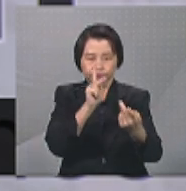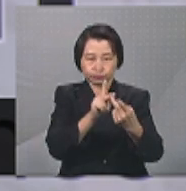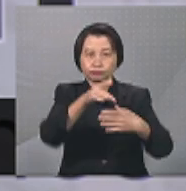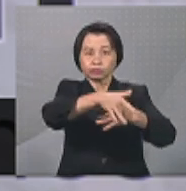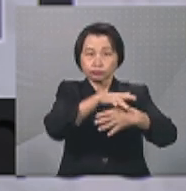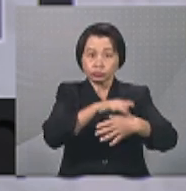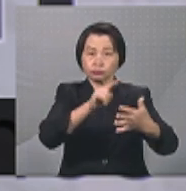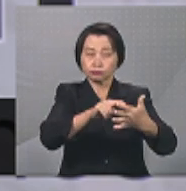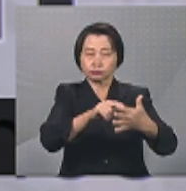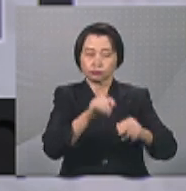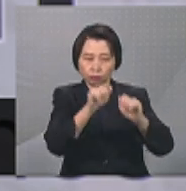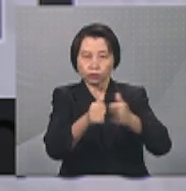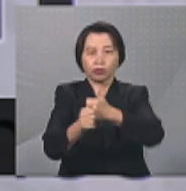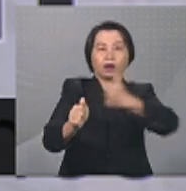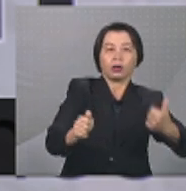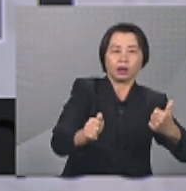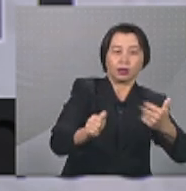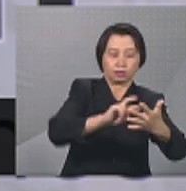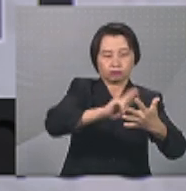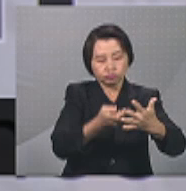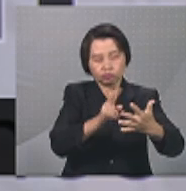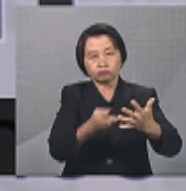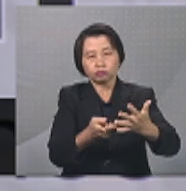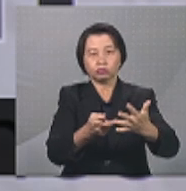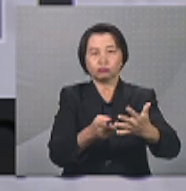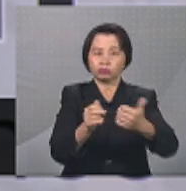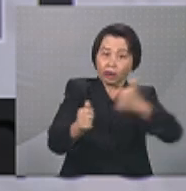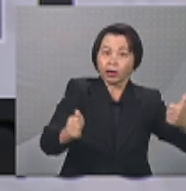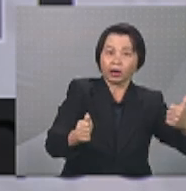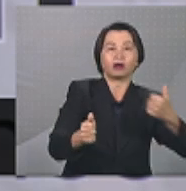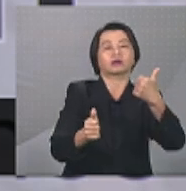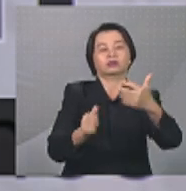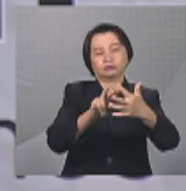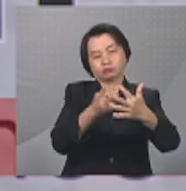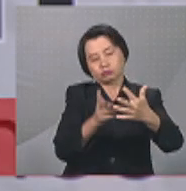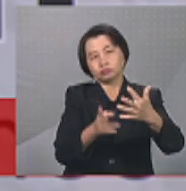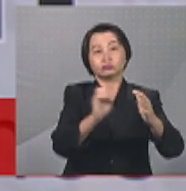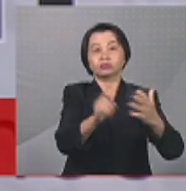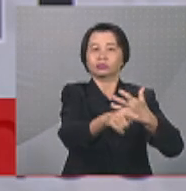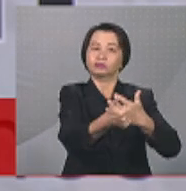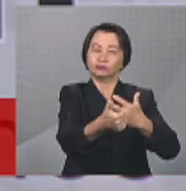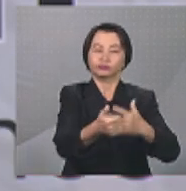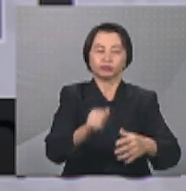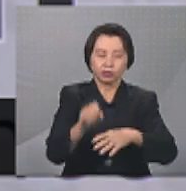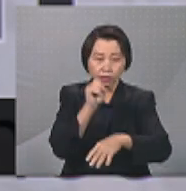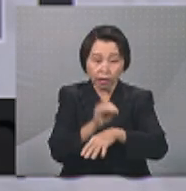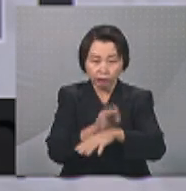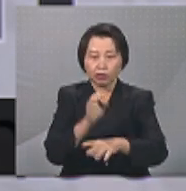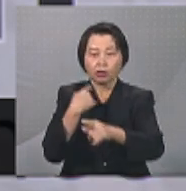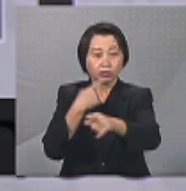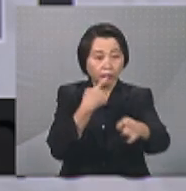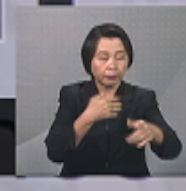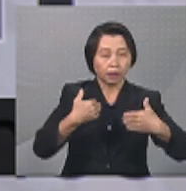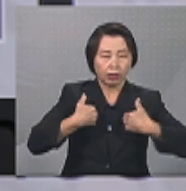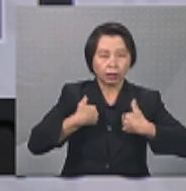awal, kita dapat elakkan gejala yang lebih teruk lagi. Jadi kita nasihatkan mereka yang ada contohnya